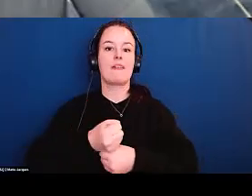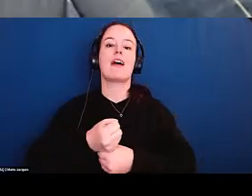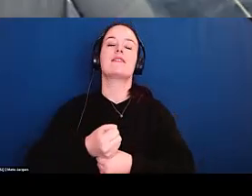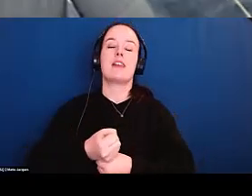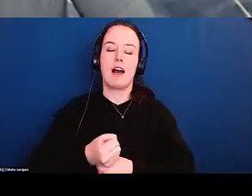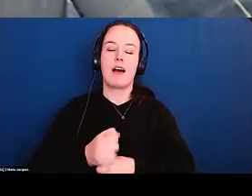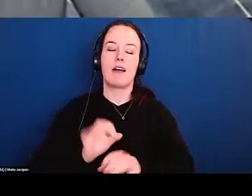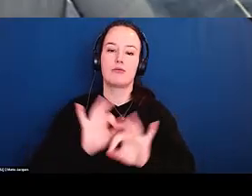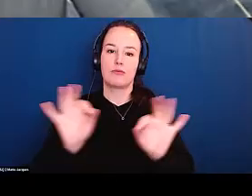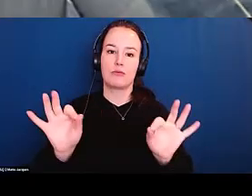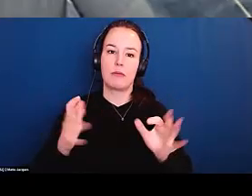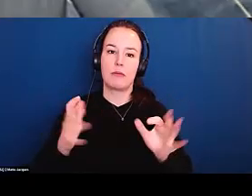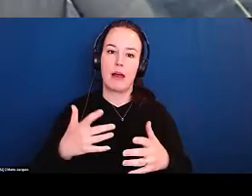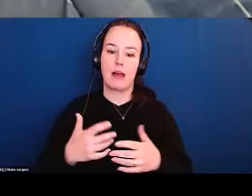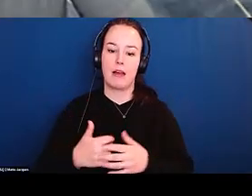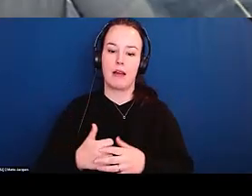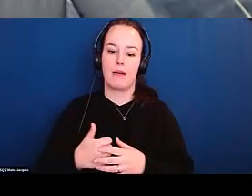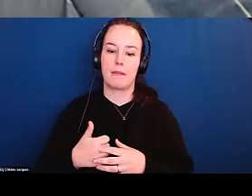formidable.